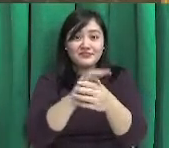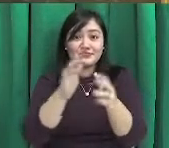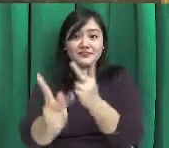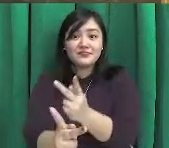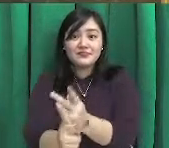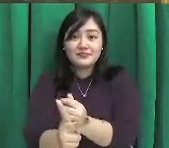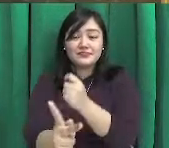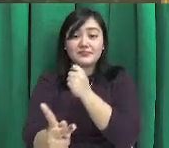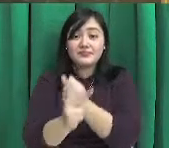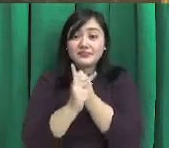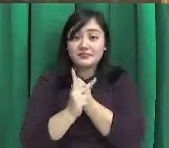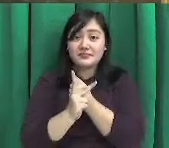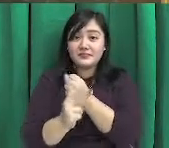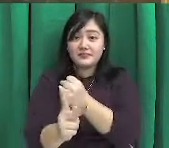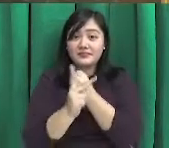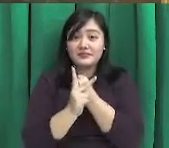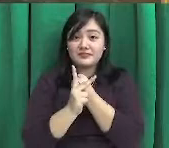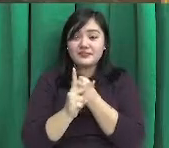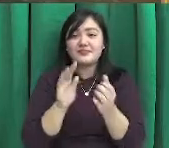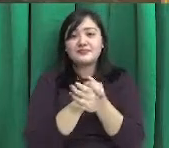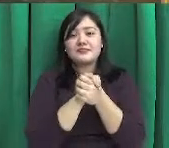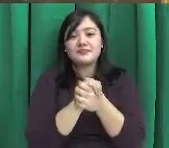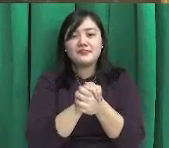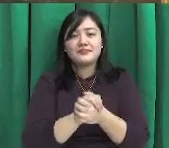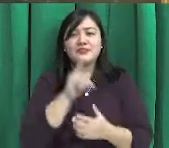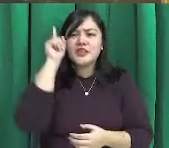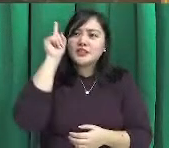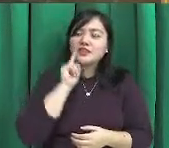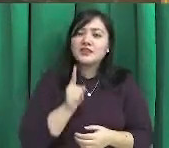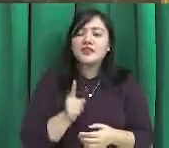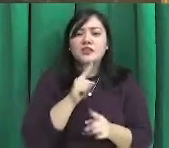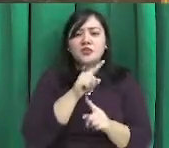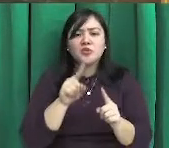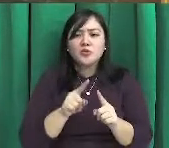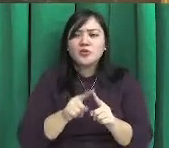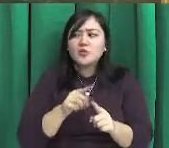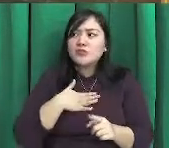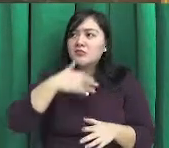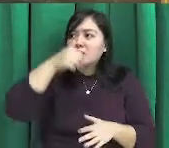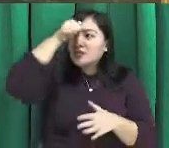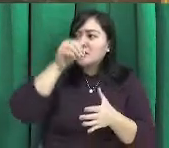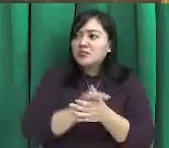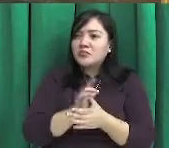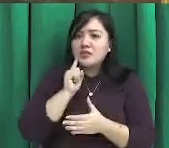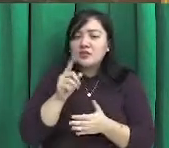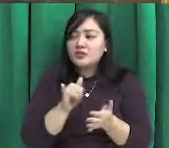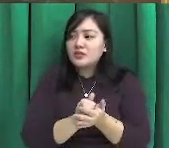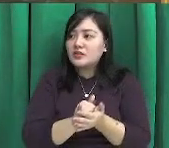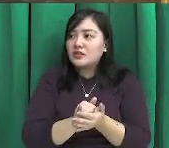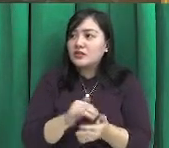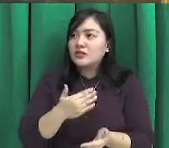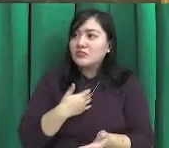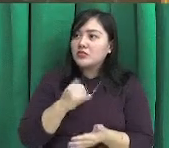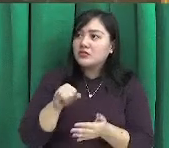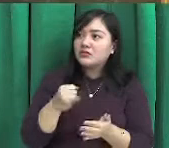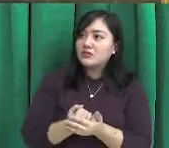Amen. Yeah. Go ahead, Nida. Nung sinabi niya po sa akin na yon, natulala ako. Hindi ako nakasagot talaga. Tinignan ko